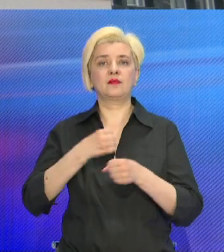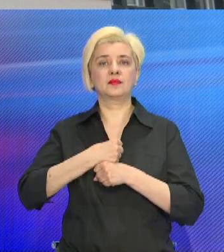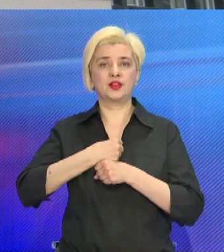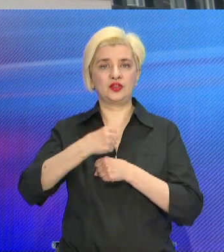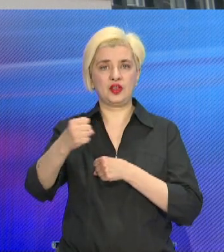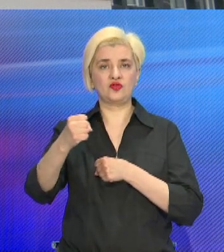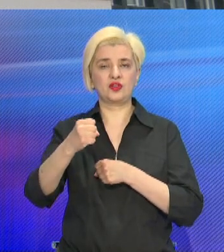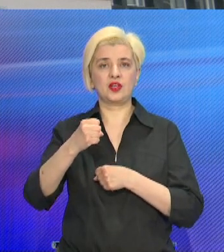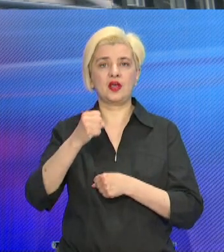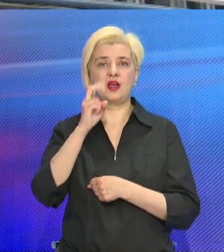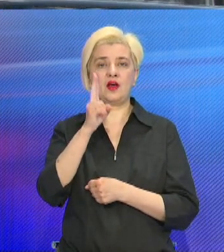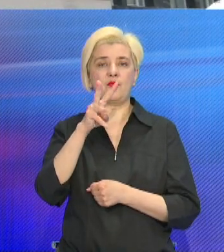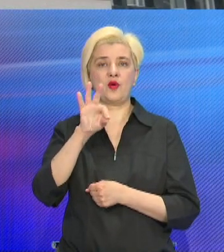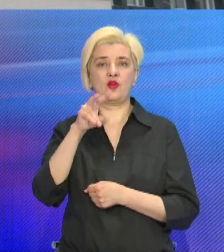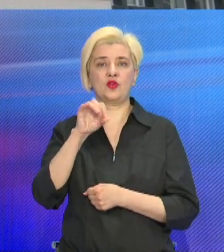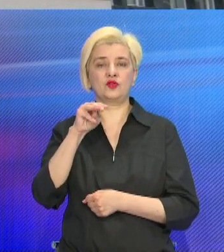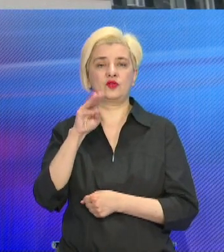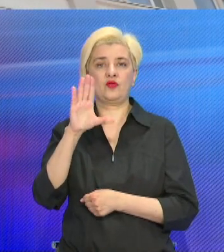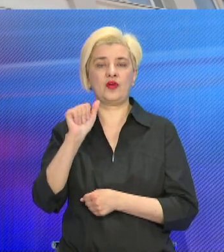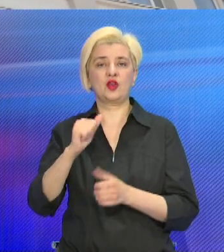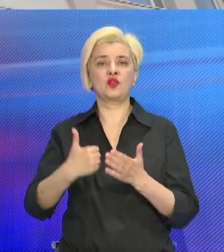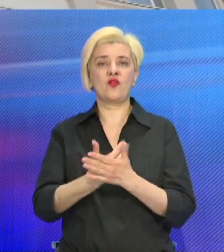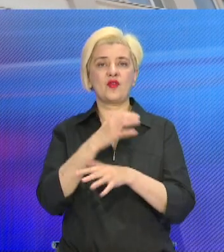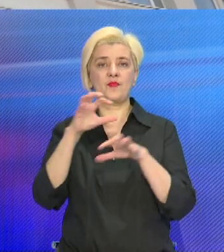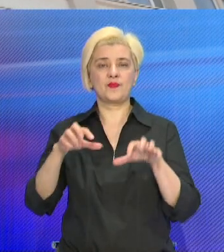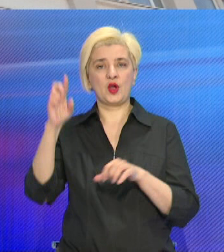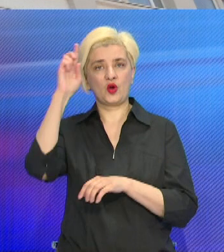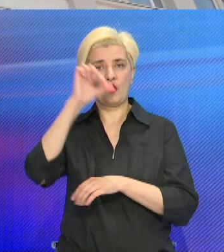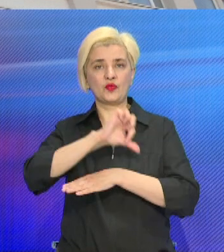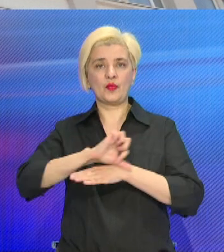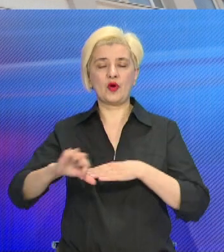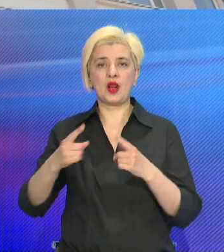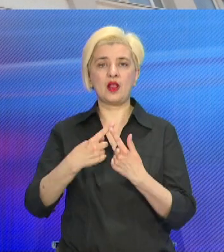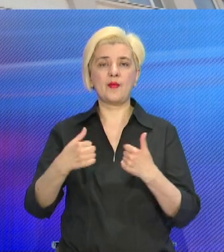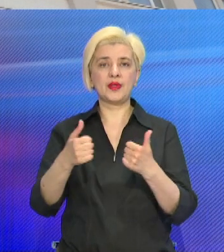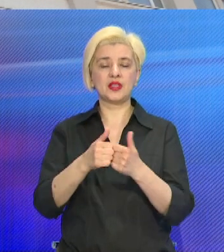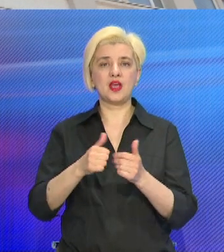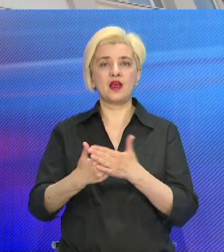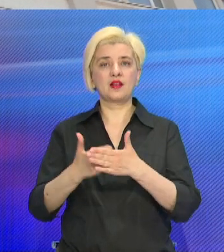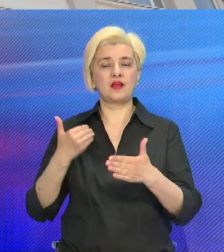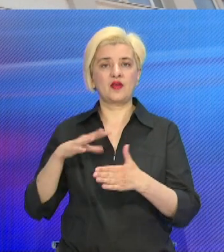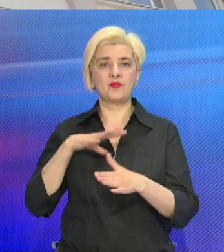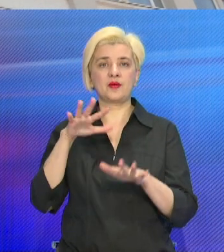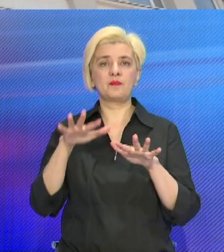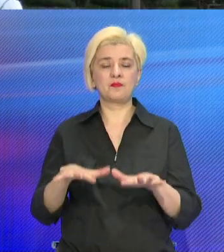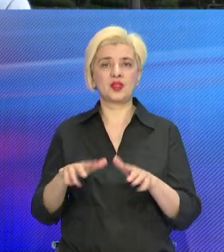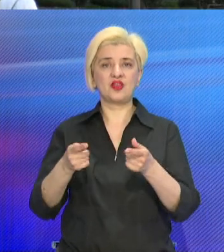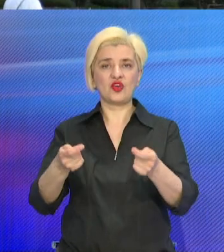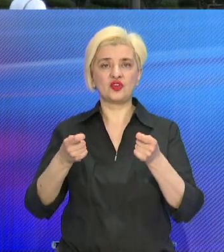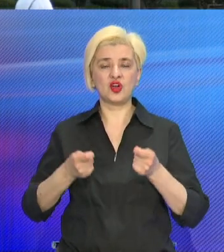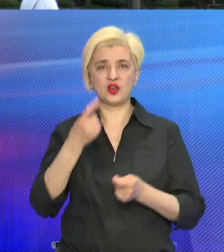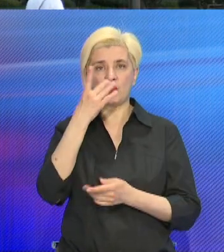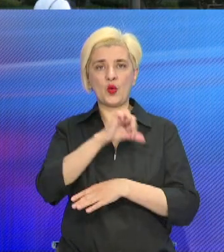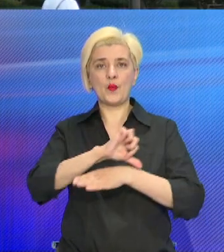назначення Константіна Моластава новым старшынёй дзяржаўнага пагранічнага камітэта. Да гэтага ён займаў пост начальніка